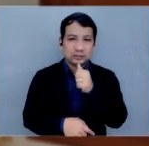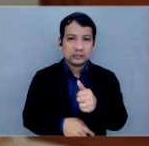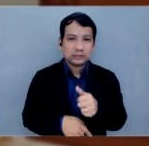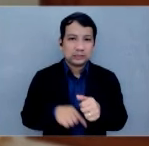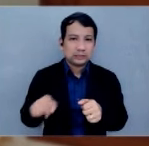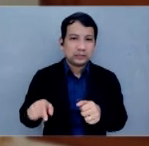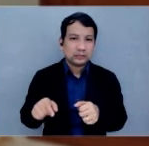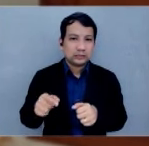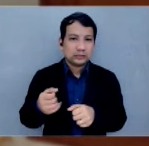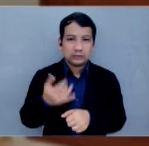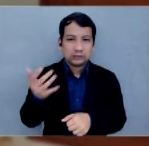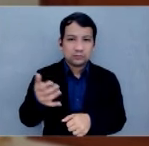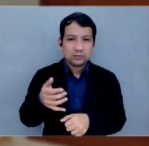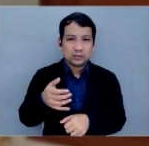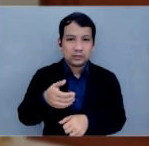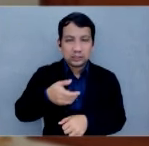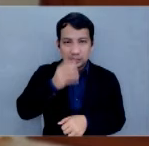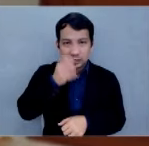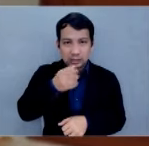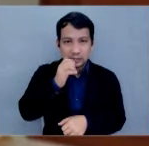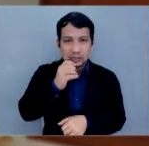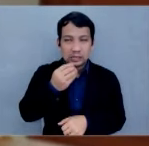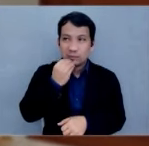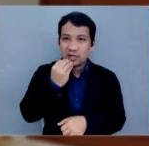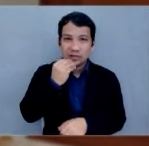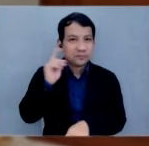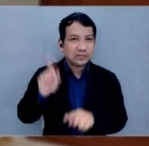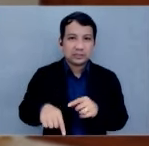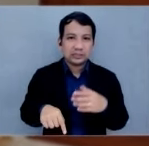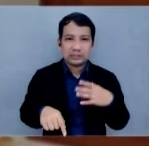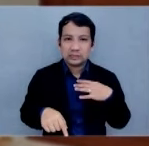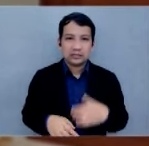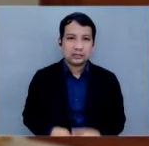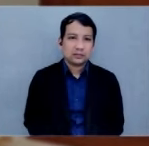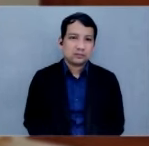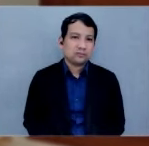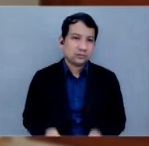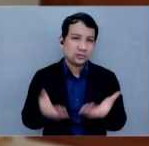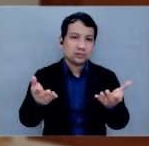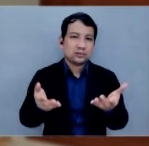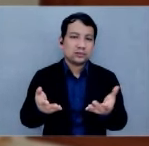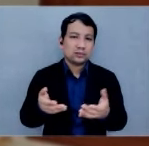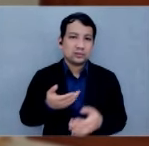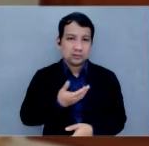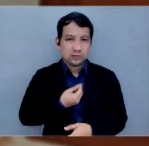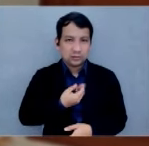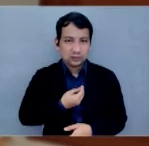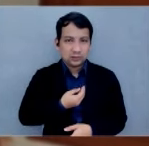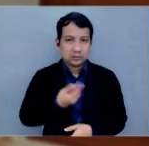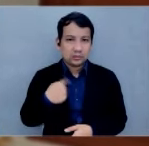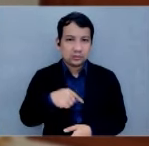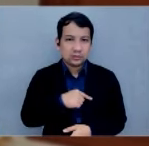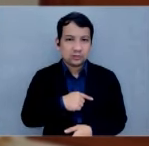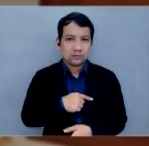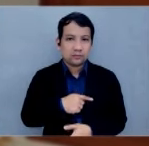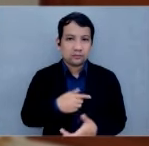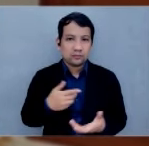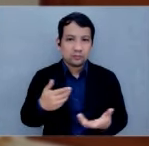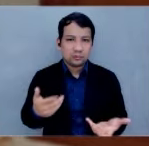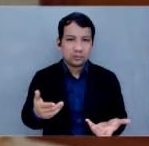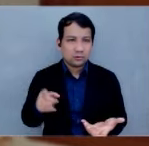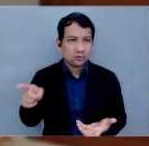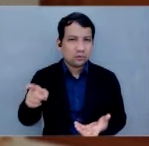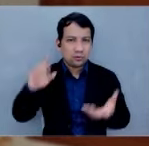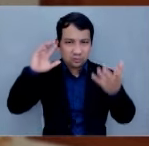tatlong araw, hindi na siya kumakain ng mabuti. Doon, nininervyos na siya ba? At